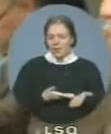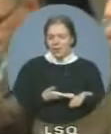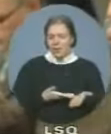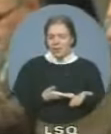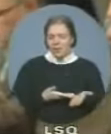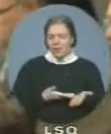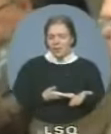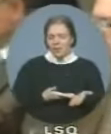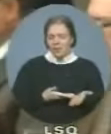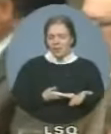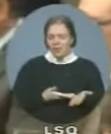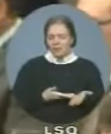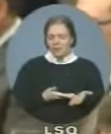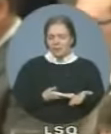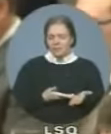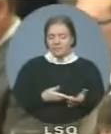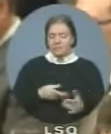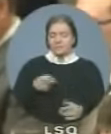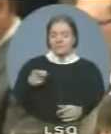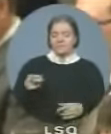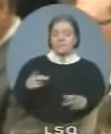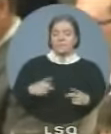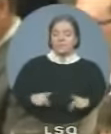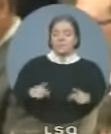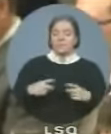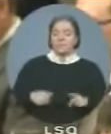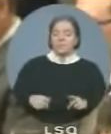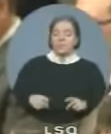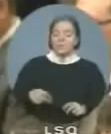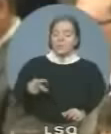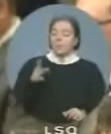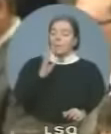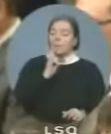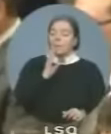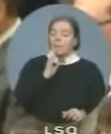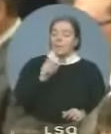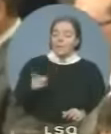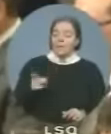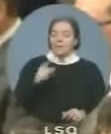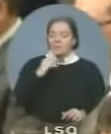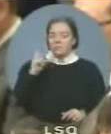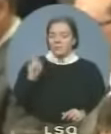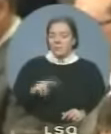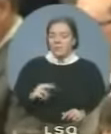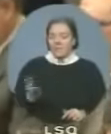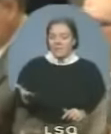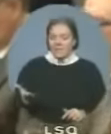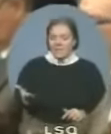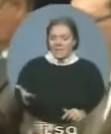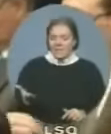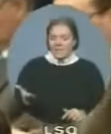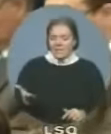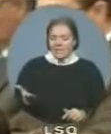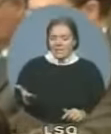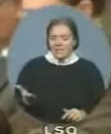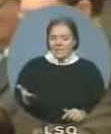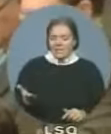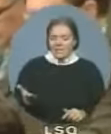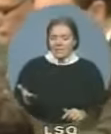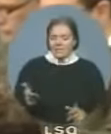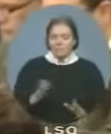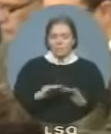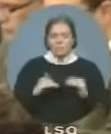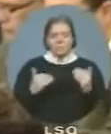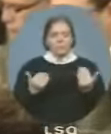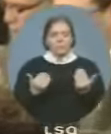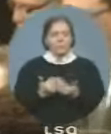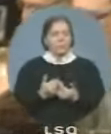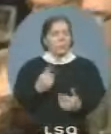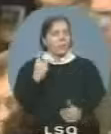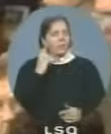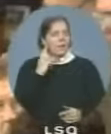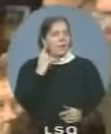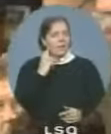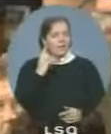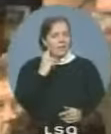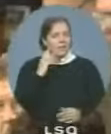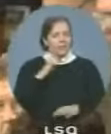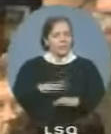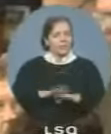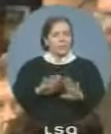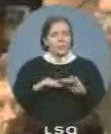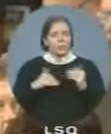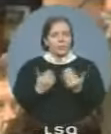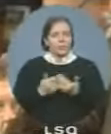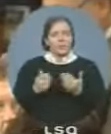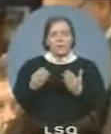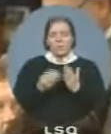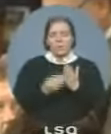et ce a été réporté est, encore une fois, untré. Mais c'est consistant avec tout ce que entendons sur tous ces issues. Ils ne pas parler de la